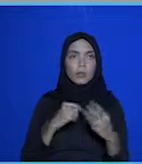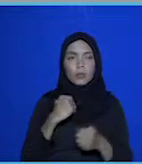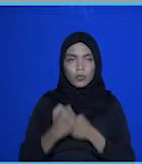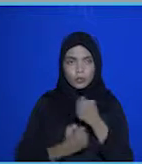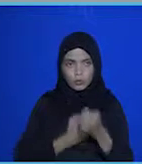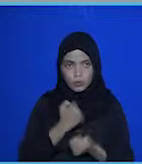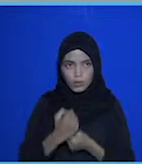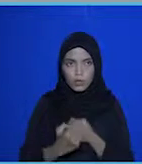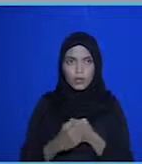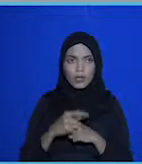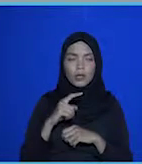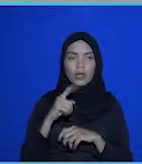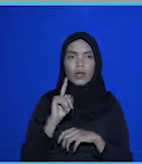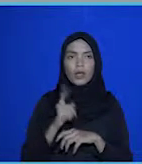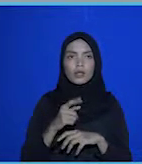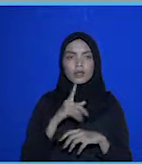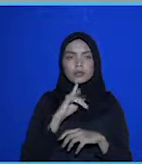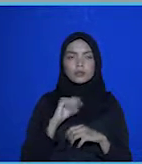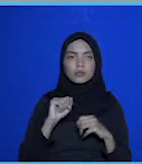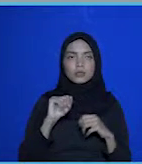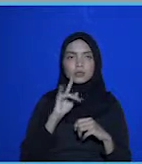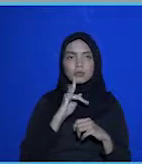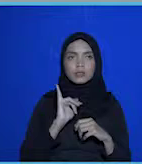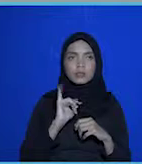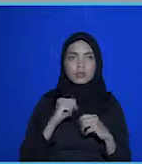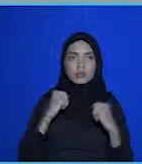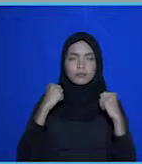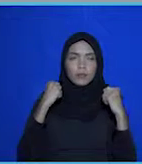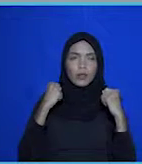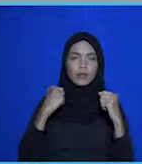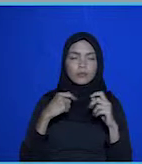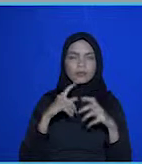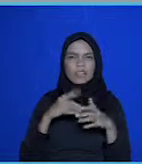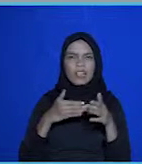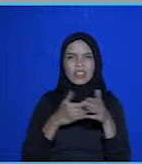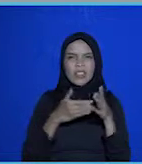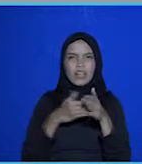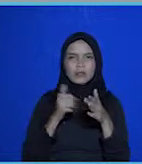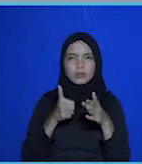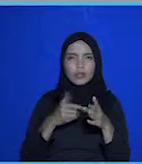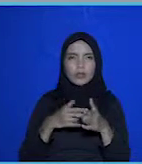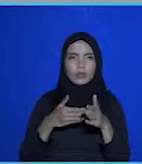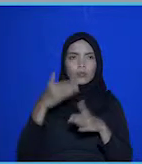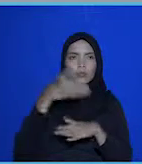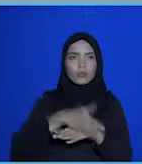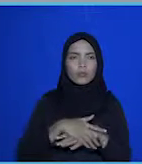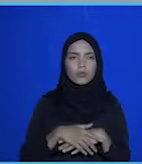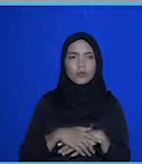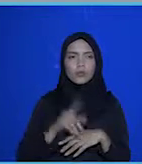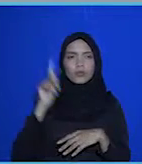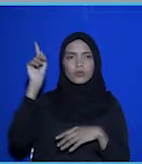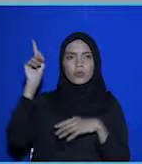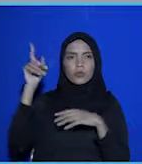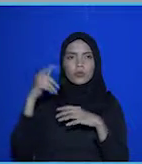diberikan kesemangatan untuk mengatasi atau menangani tantangan. Tuhan Allah Subhanahu wa taala memberikan tantangan kepada